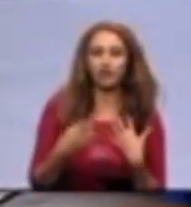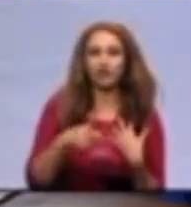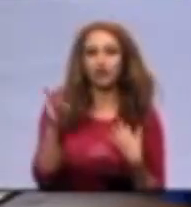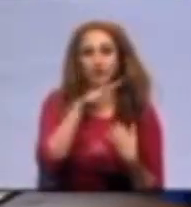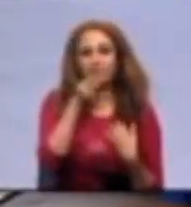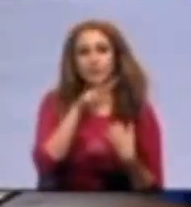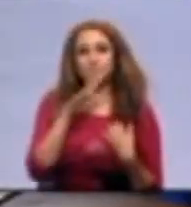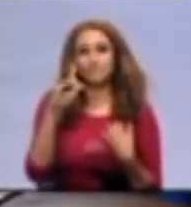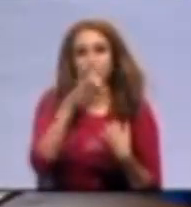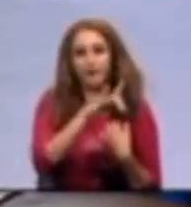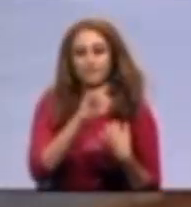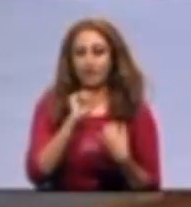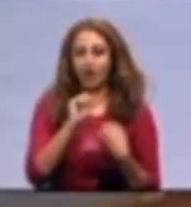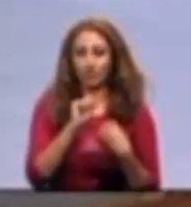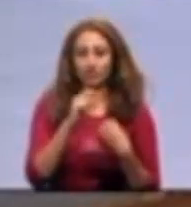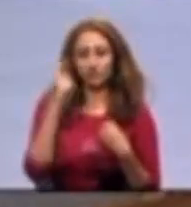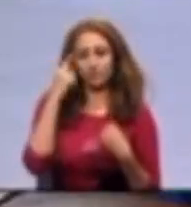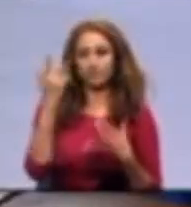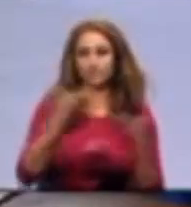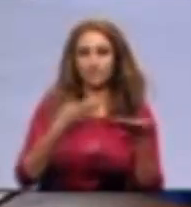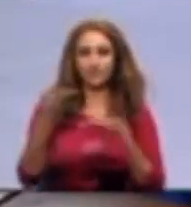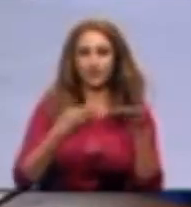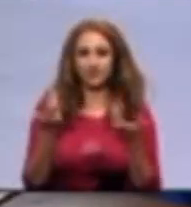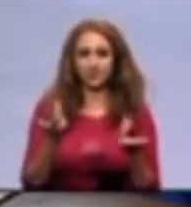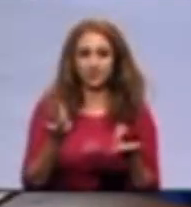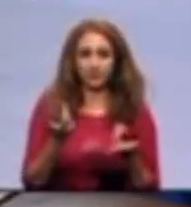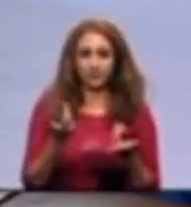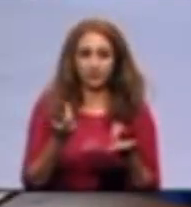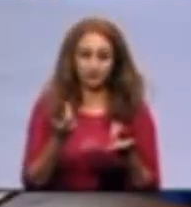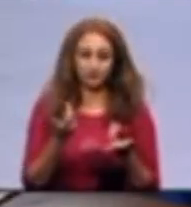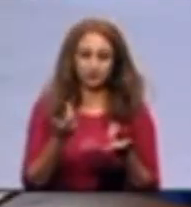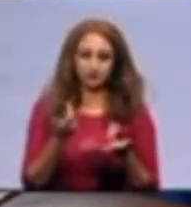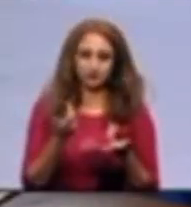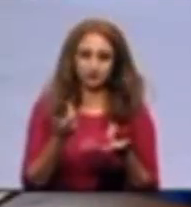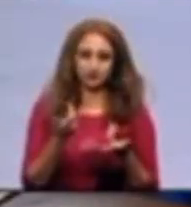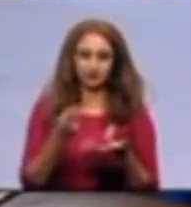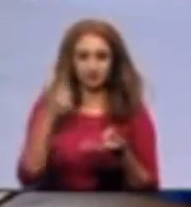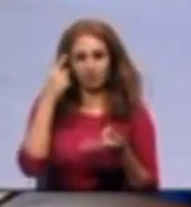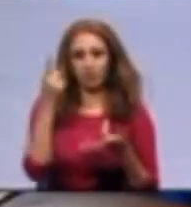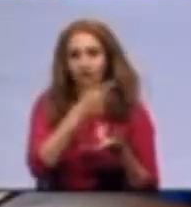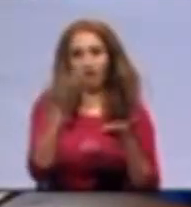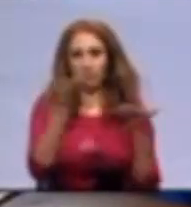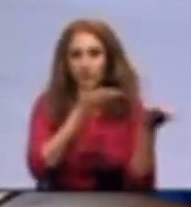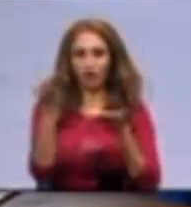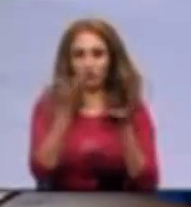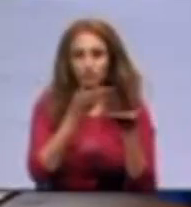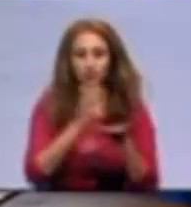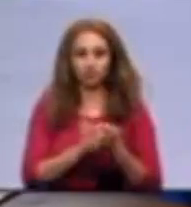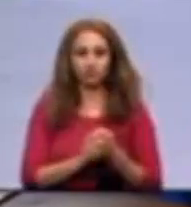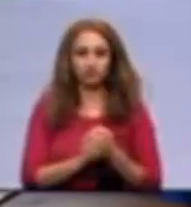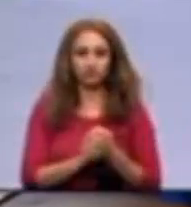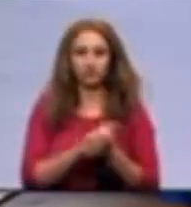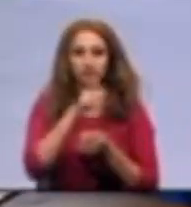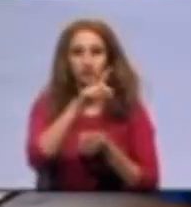كتير، حدا اتعرفت شفاف. عليها ازاي؟ صدفة، صدفة. مش هيك بقول لك انه انا ما بعمل، ما برسوم، بدي اعمل